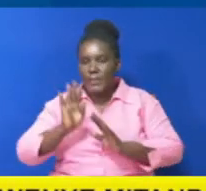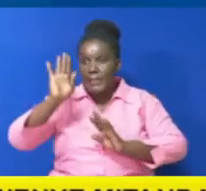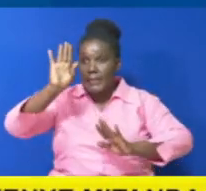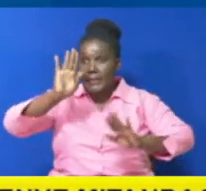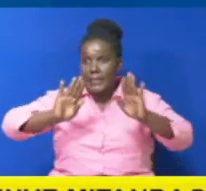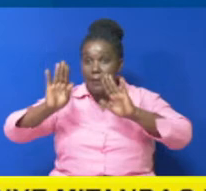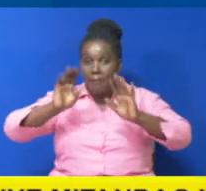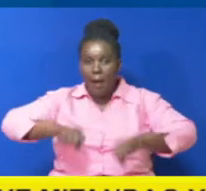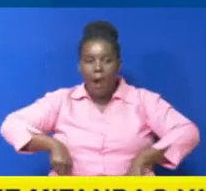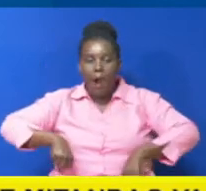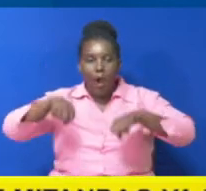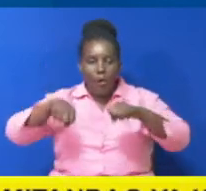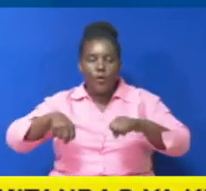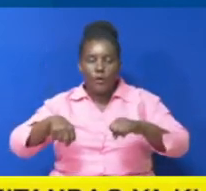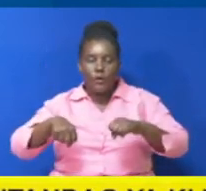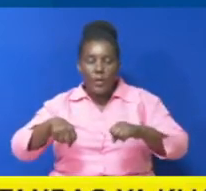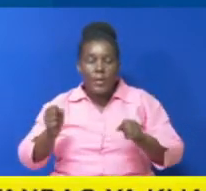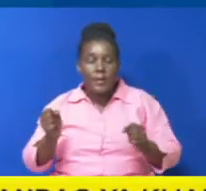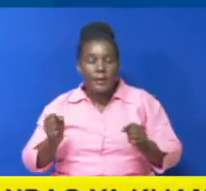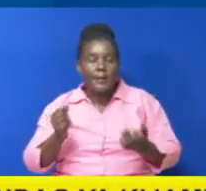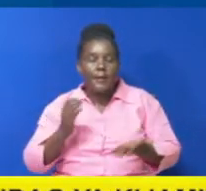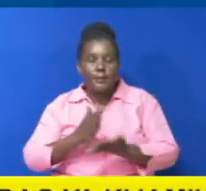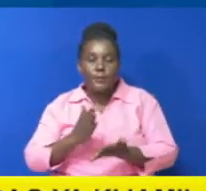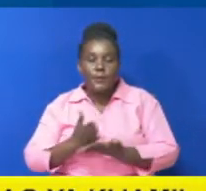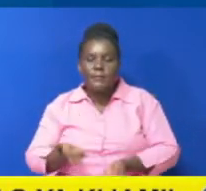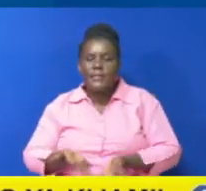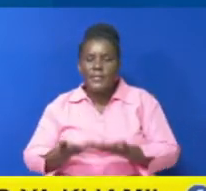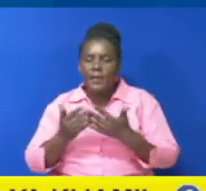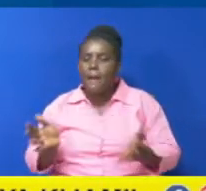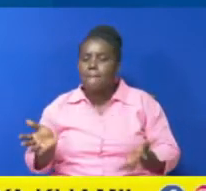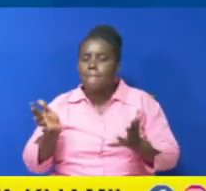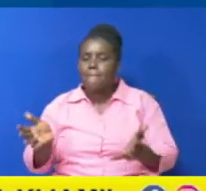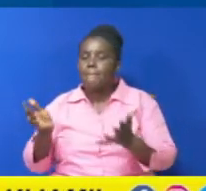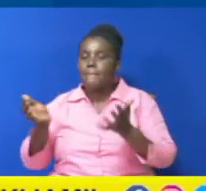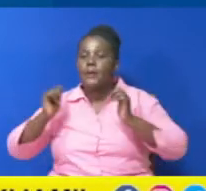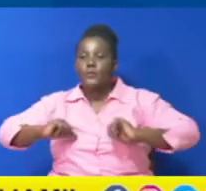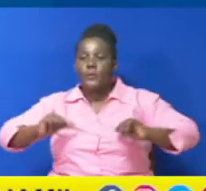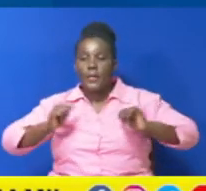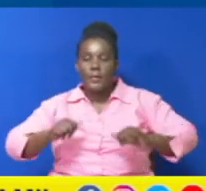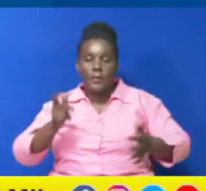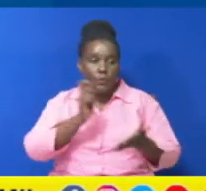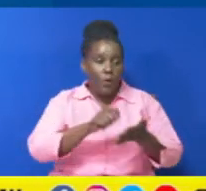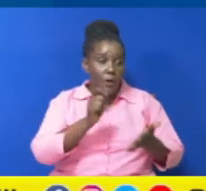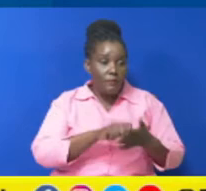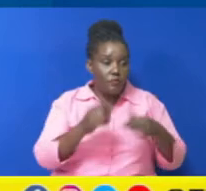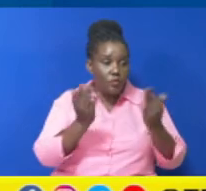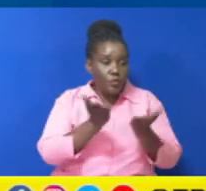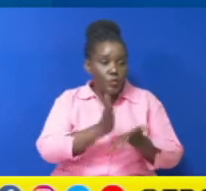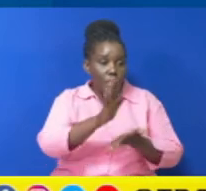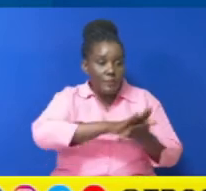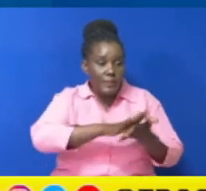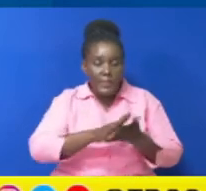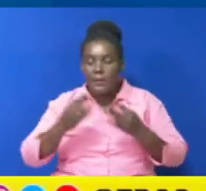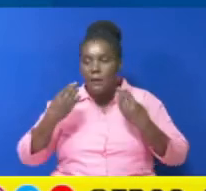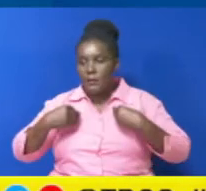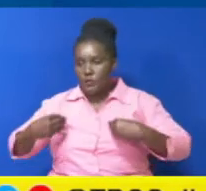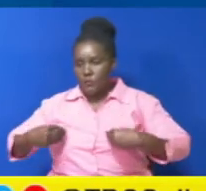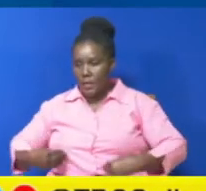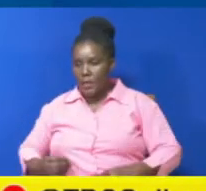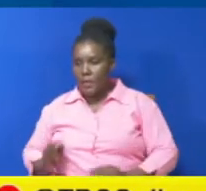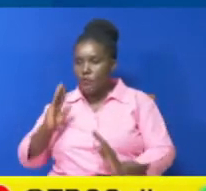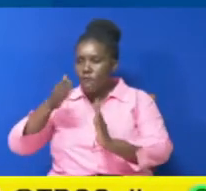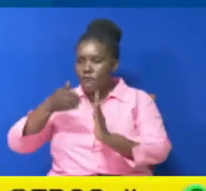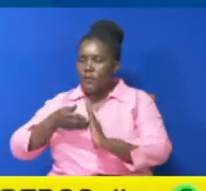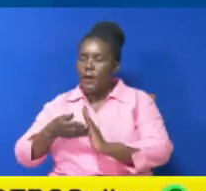imeleta chachu kubwa ya kuhamasisha utalii wa ndani kwa wanafunzi shule za msingi na sekondari kutembelea vivutio